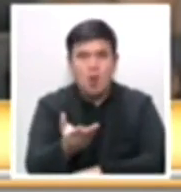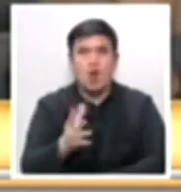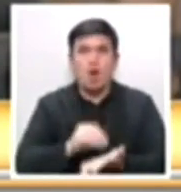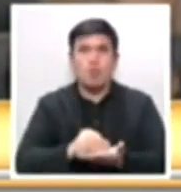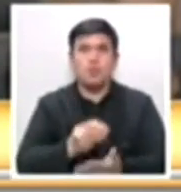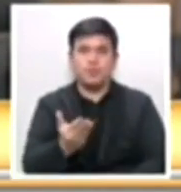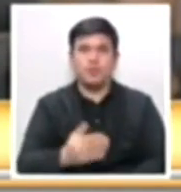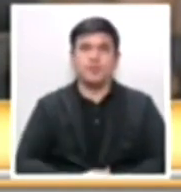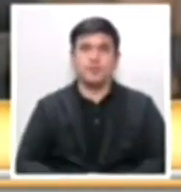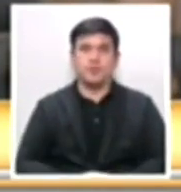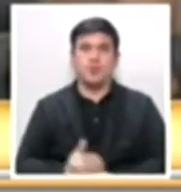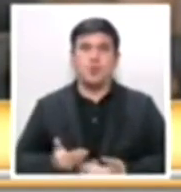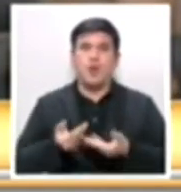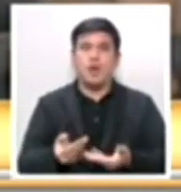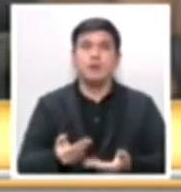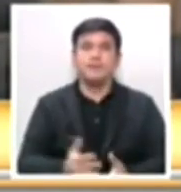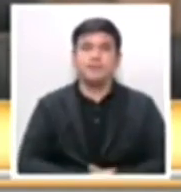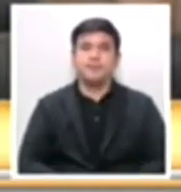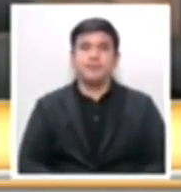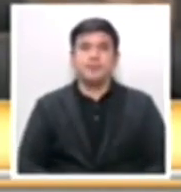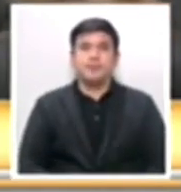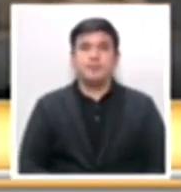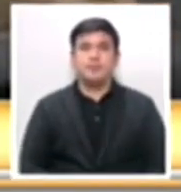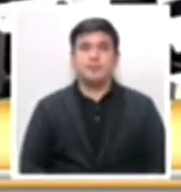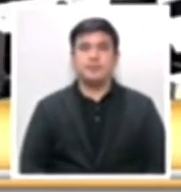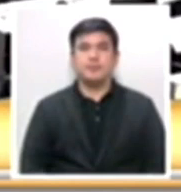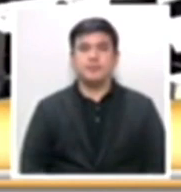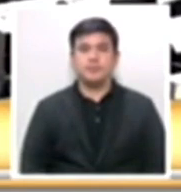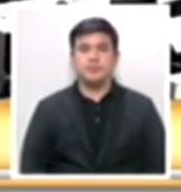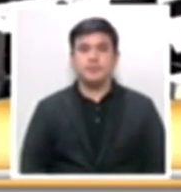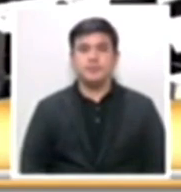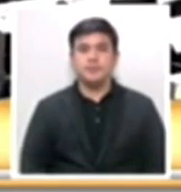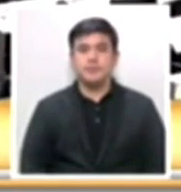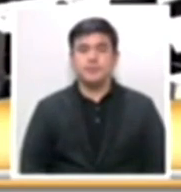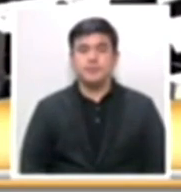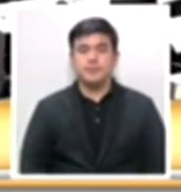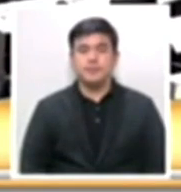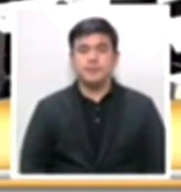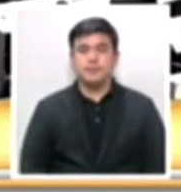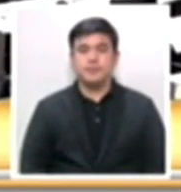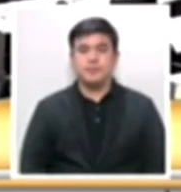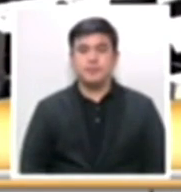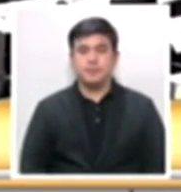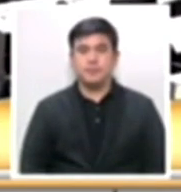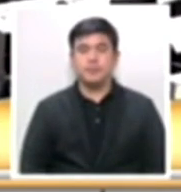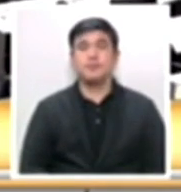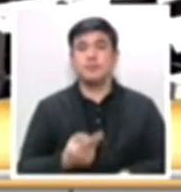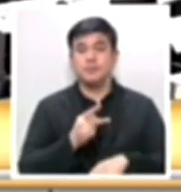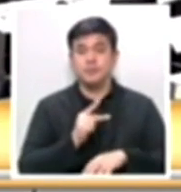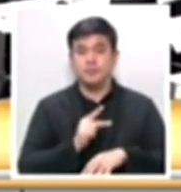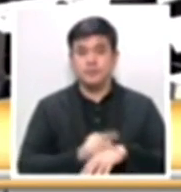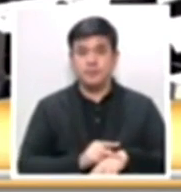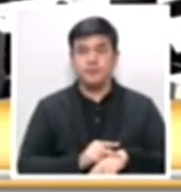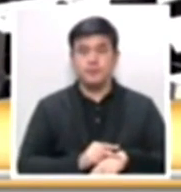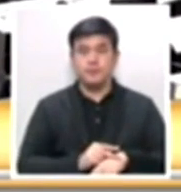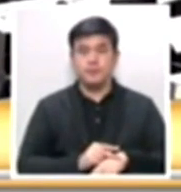จะยกเวลาที่เหลือให้ท่านครับขอบคุณครับ เชิญท่านดีครับ กราบเรียนท่านประธานสภา